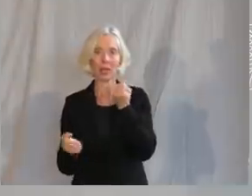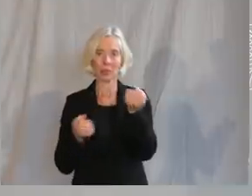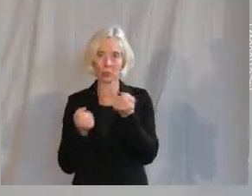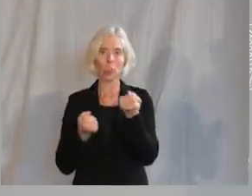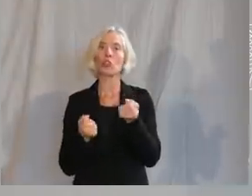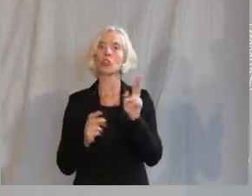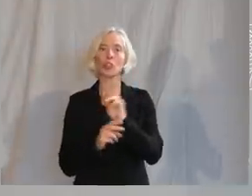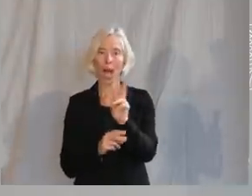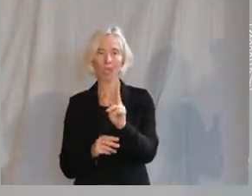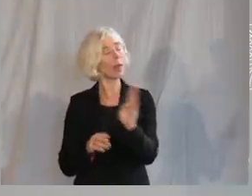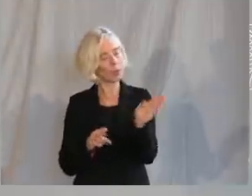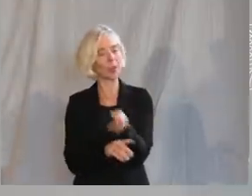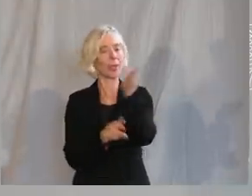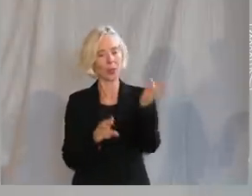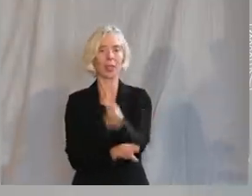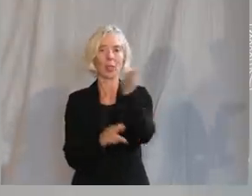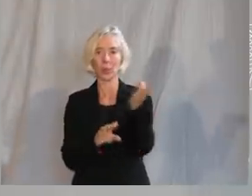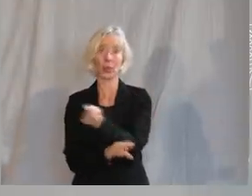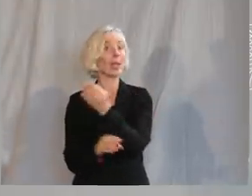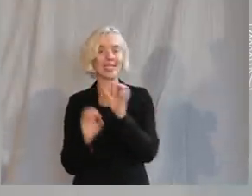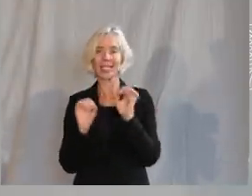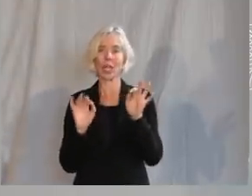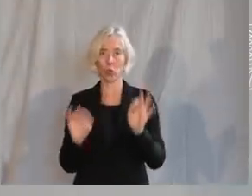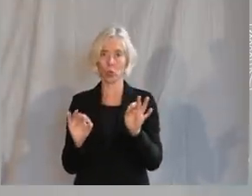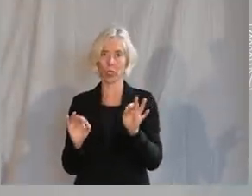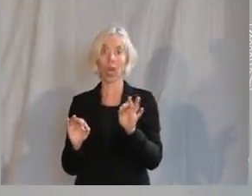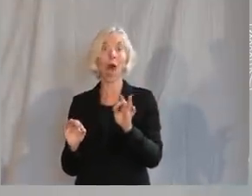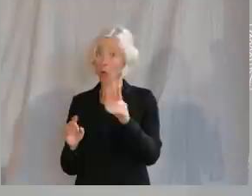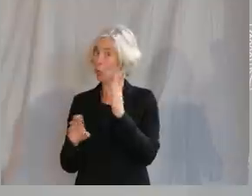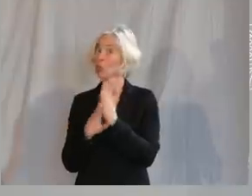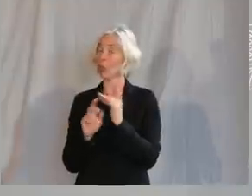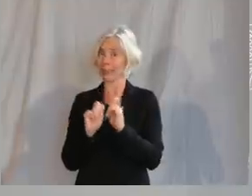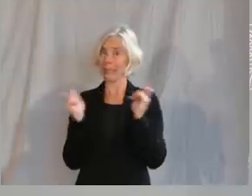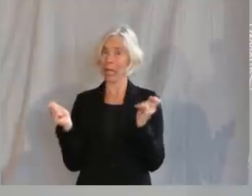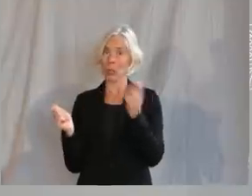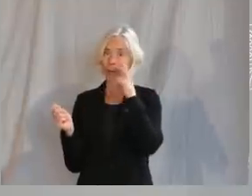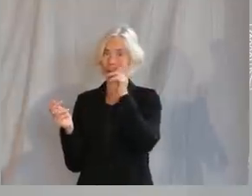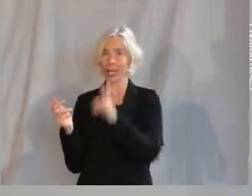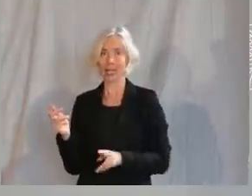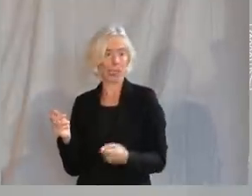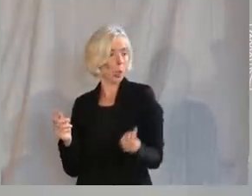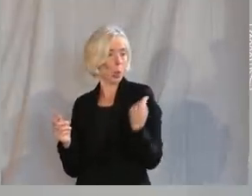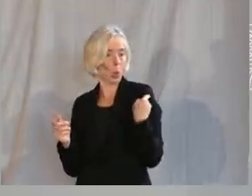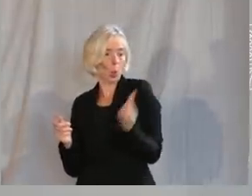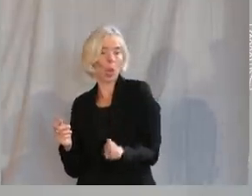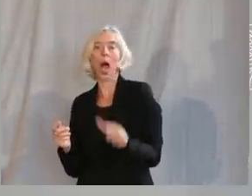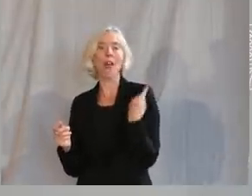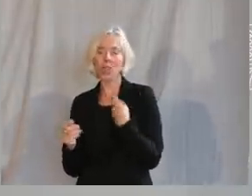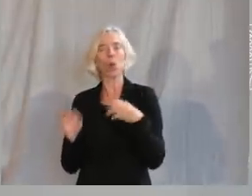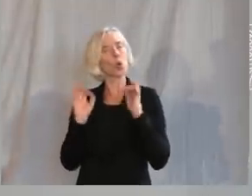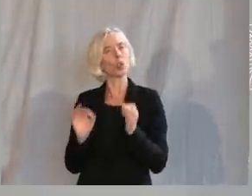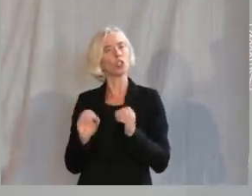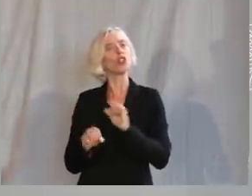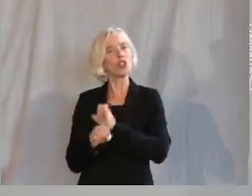letztens selber lesen können, dass wir ja immer noch einen viel besseren Takt haben als in vielen anderen Städten, die sozusagen normal fahren. Aber bei uns ist der Takt ja eh schon